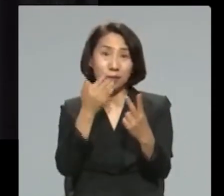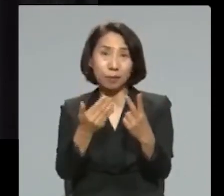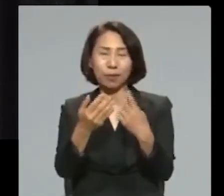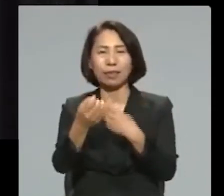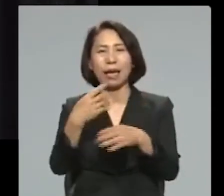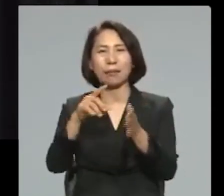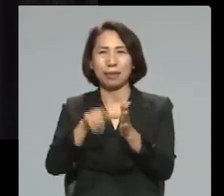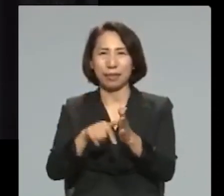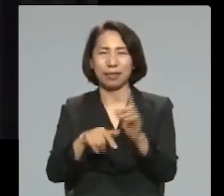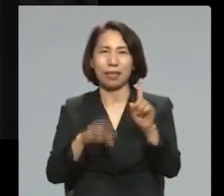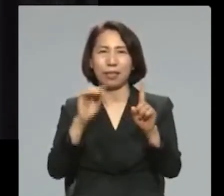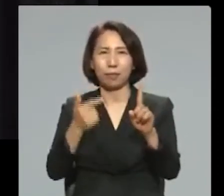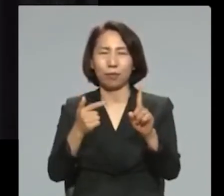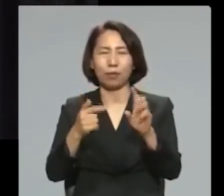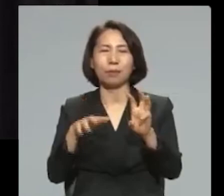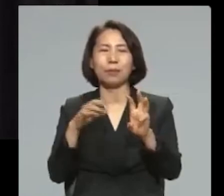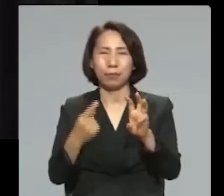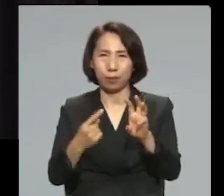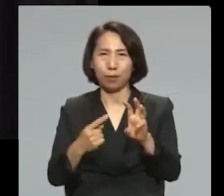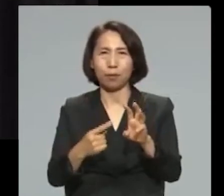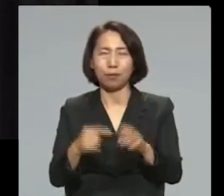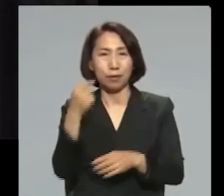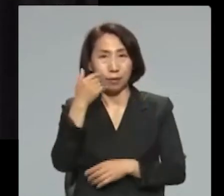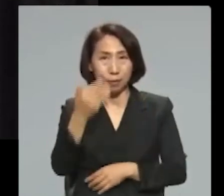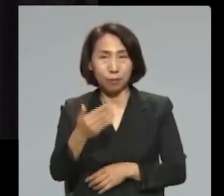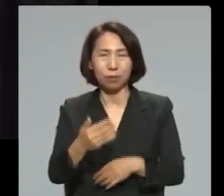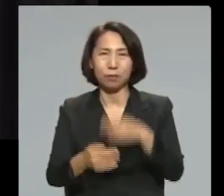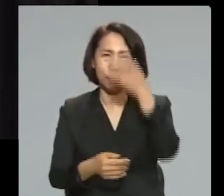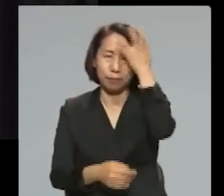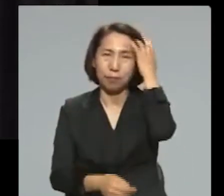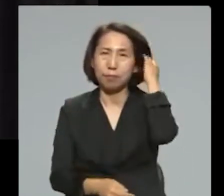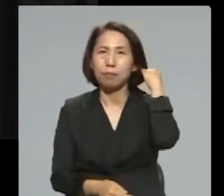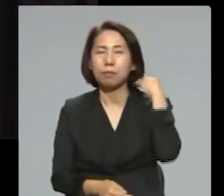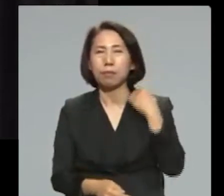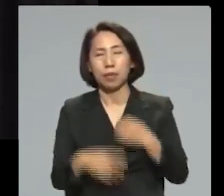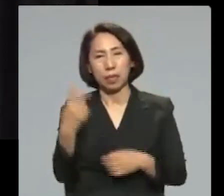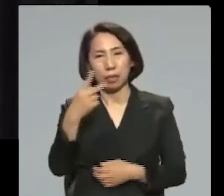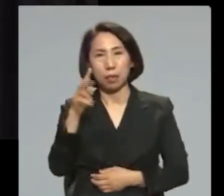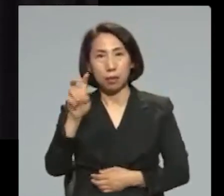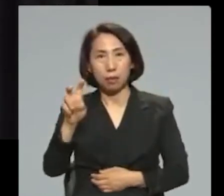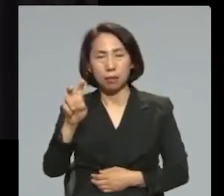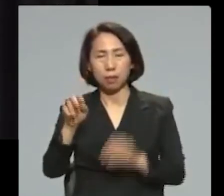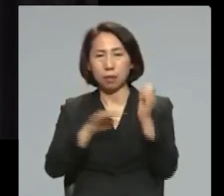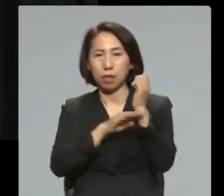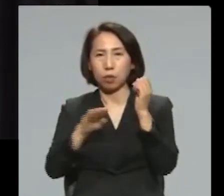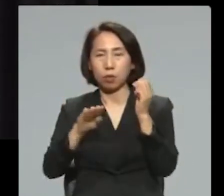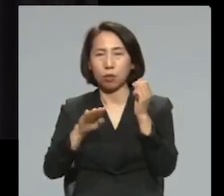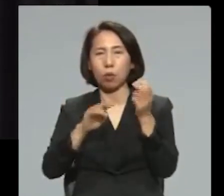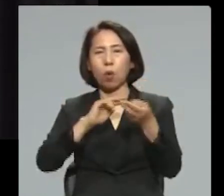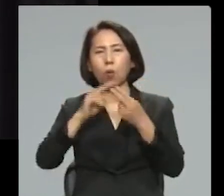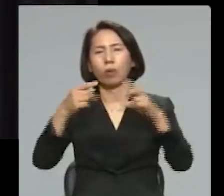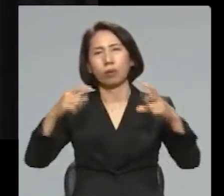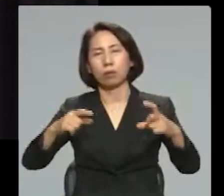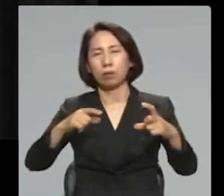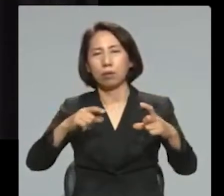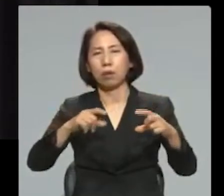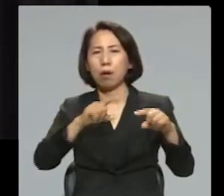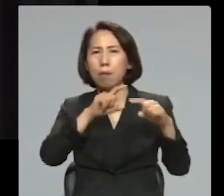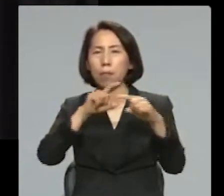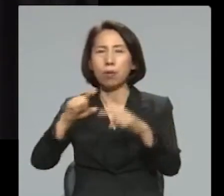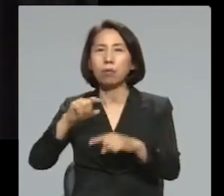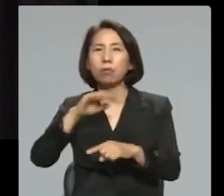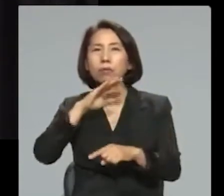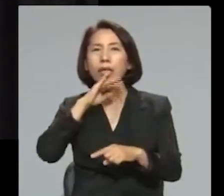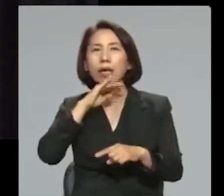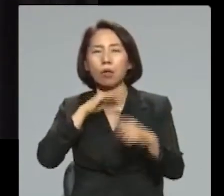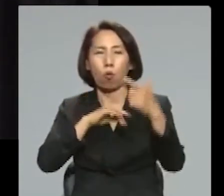답변 시간은 1분 30초입니다. 질문을 드리겠습니다. 2020년 기준 고령의 평균 연령은